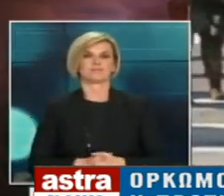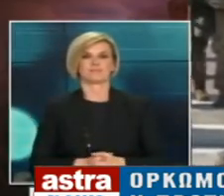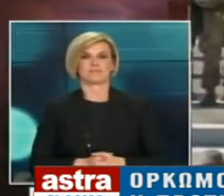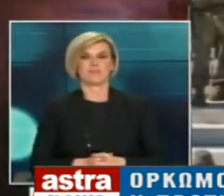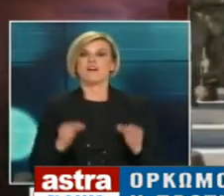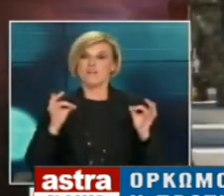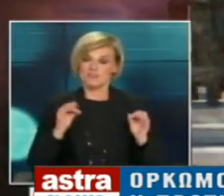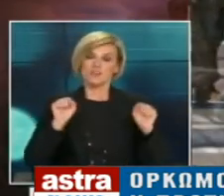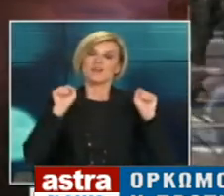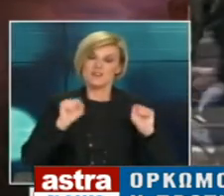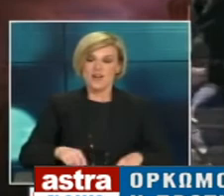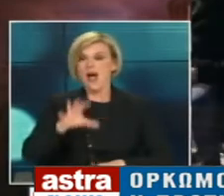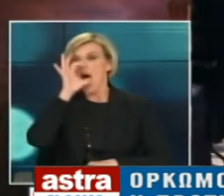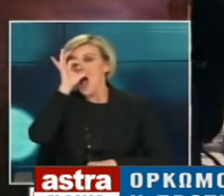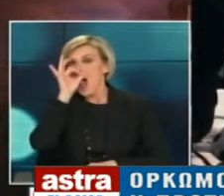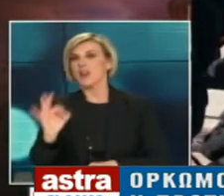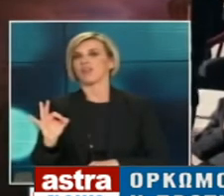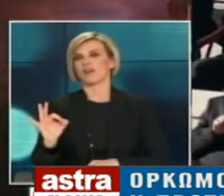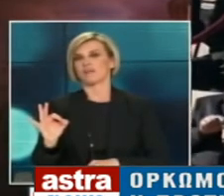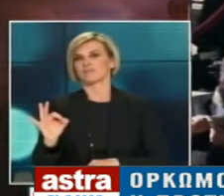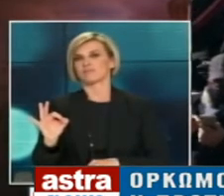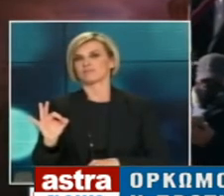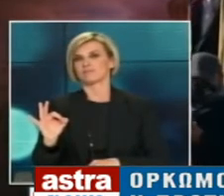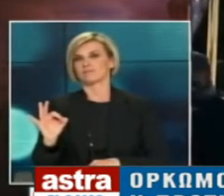φυσικά, ναι, η αλήθεια.